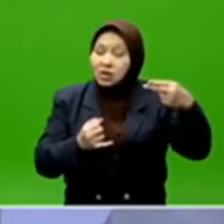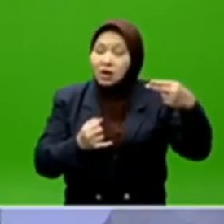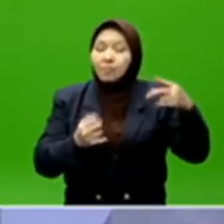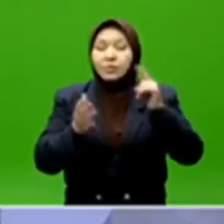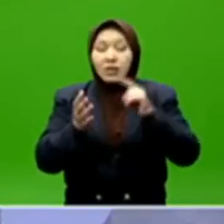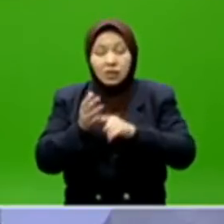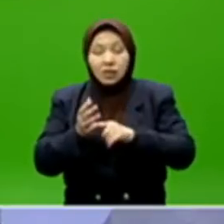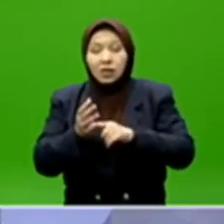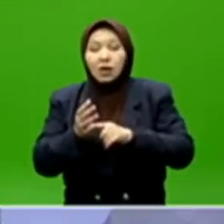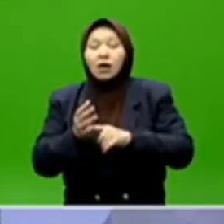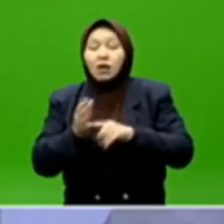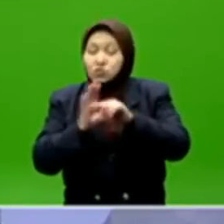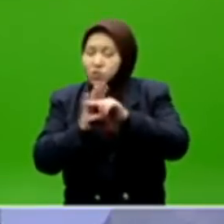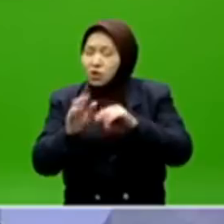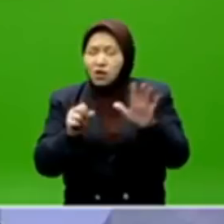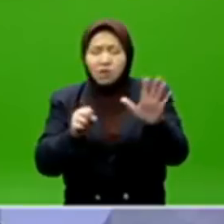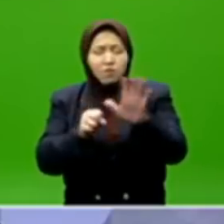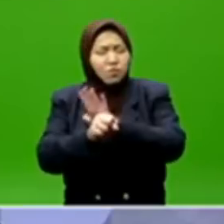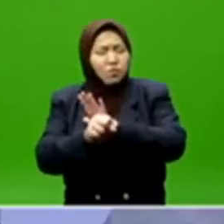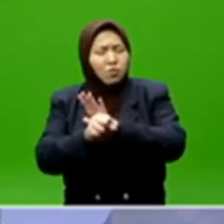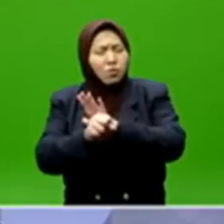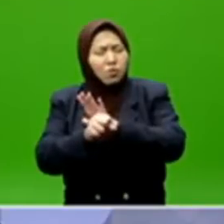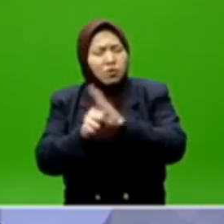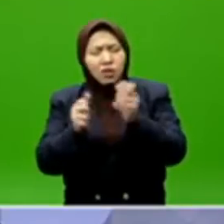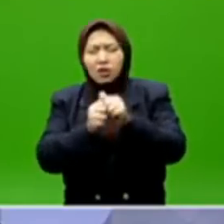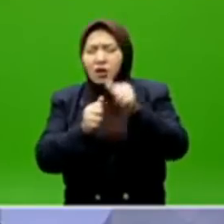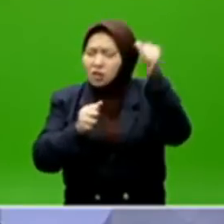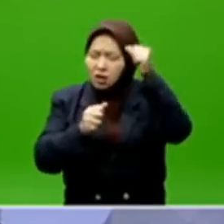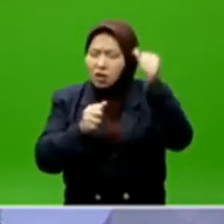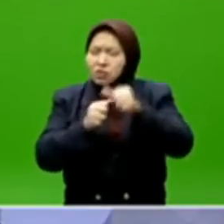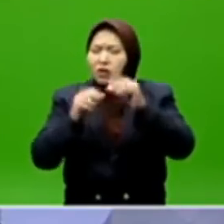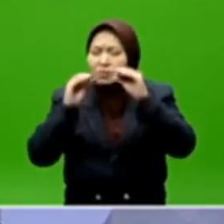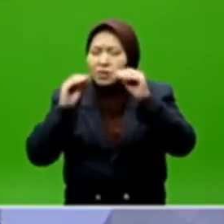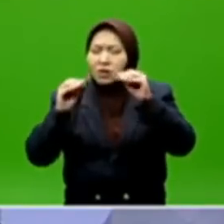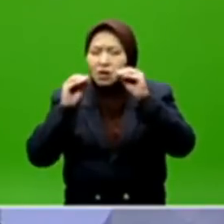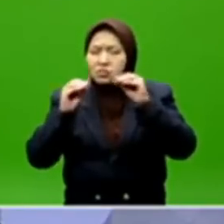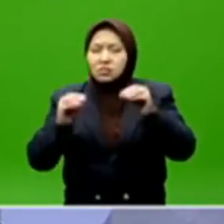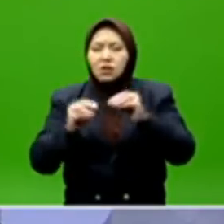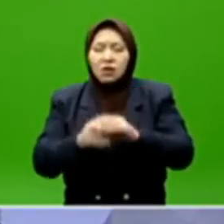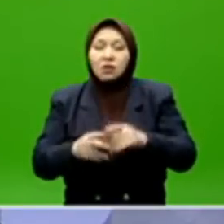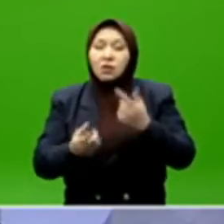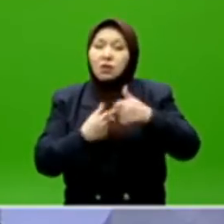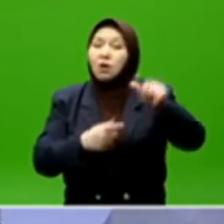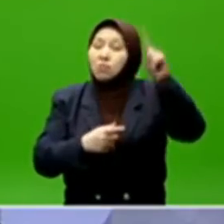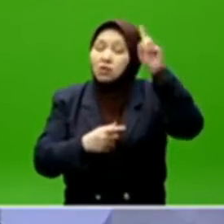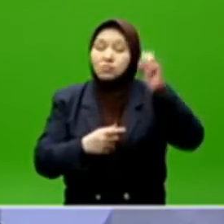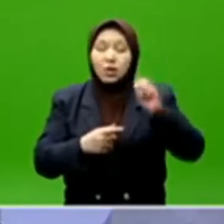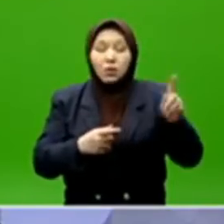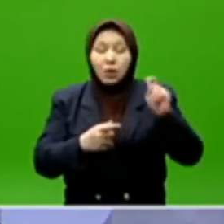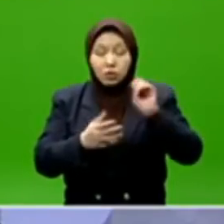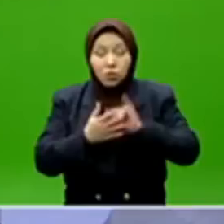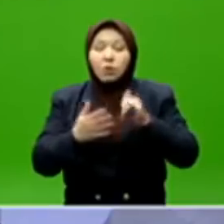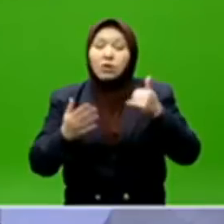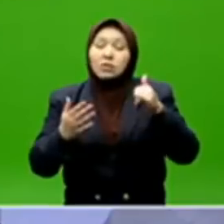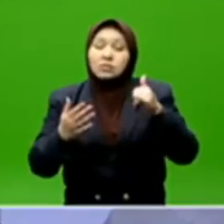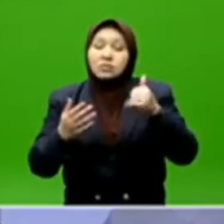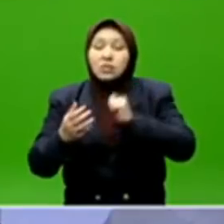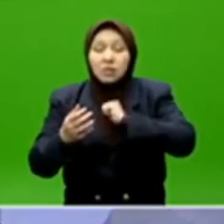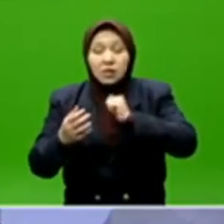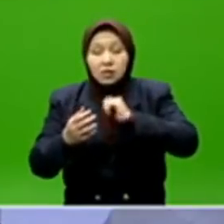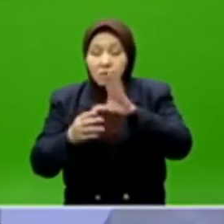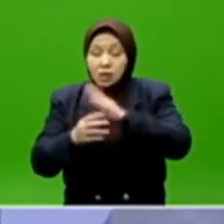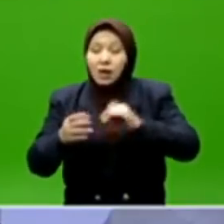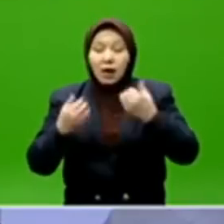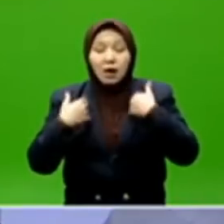Surah yang penuh syarat dengan peringatan, pengajaran. Kalau kita melihat Nabi Allah Ibrahim alaihissalam itu sendiri mengalami berbagai-bagai